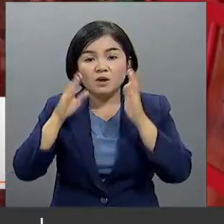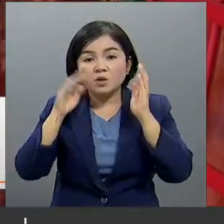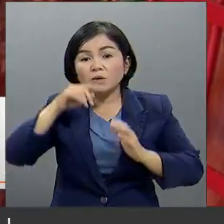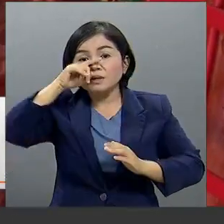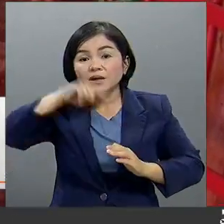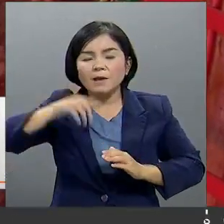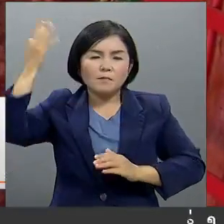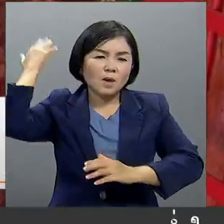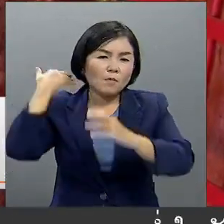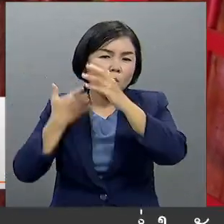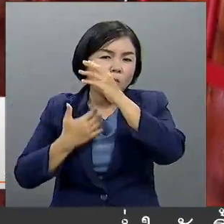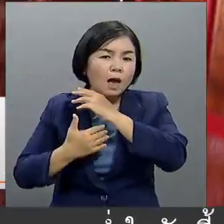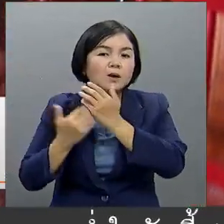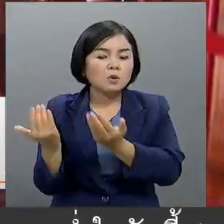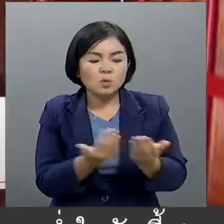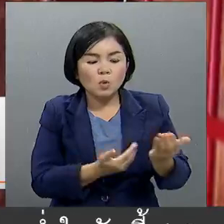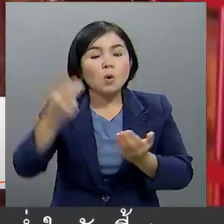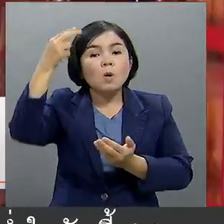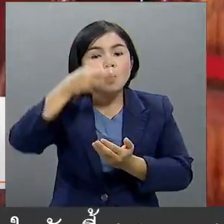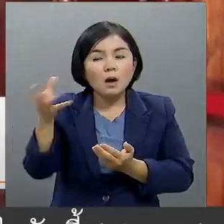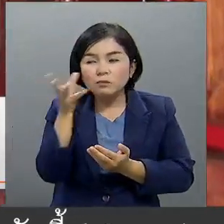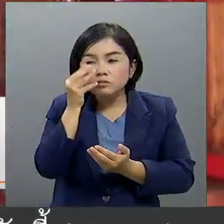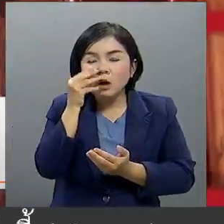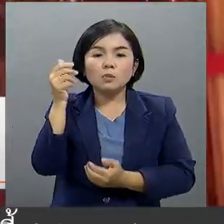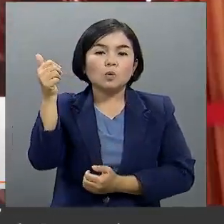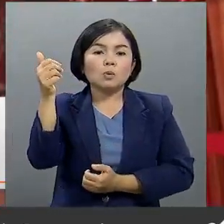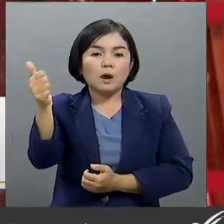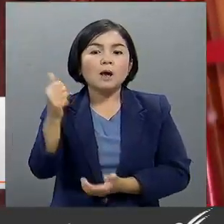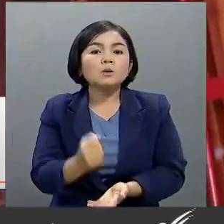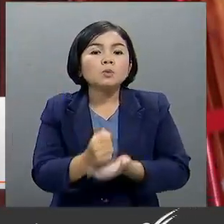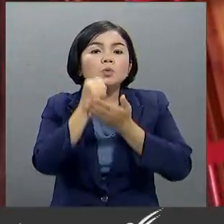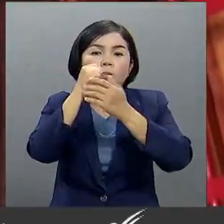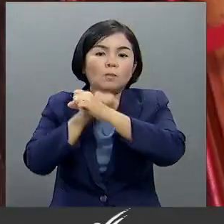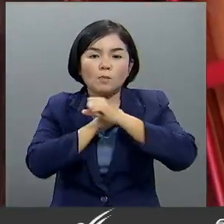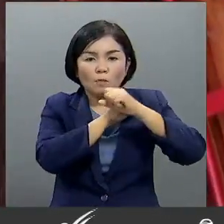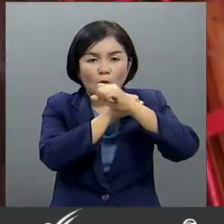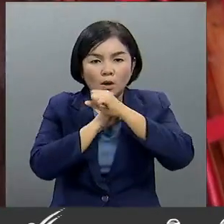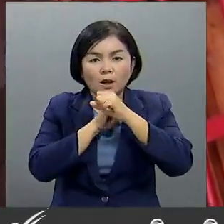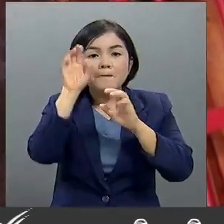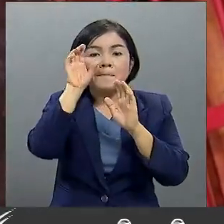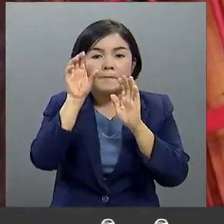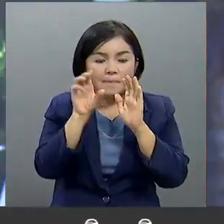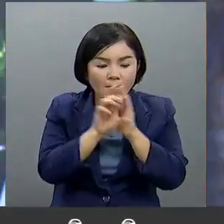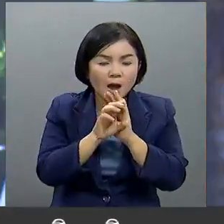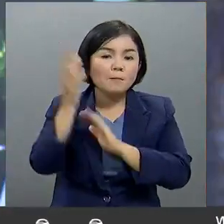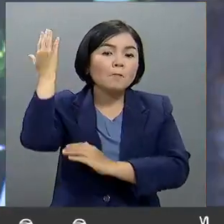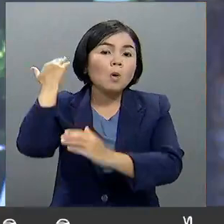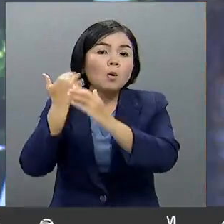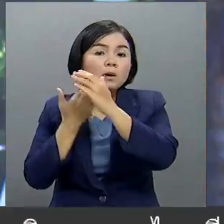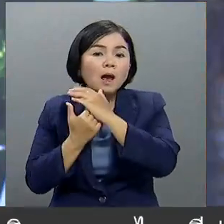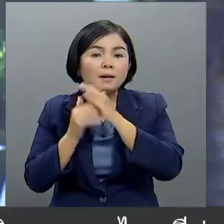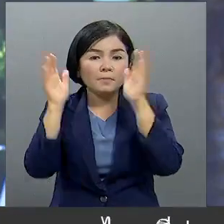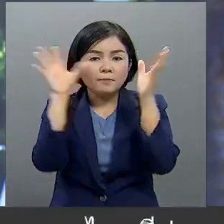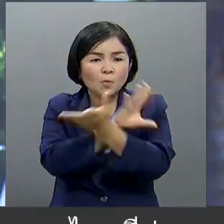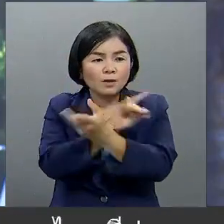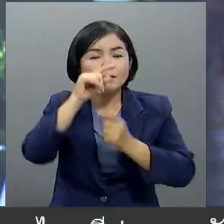รดกให้คนรุ่นหลังได้รับชมแล้วก็ร่วมด้วยช่วยกันรักษาสมบัติอันล้ำค่านี้นะคะเห็นคุณค่าเอกลักษณ์ของความเป็นไทยใครสน